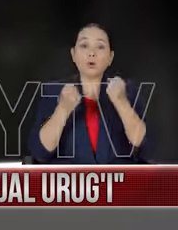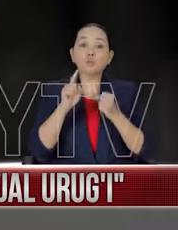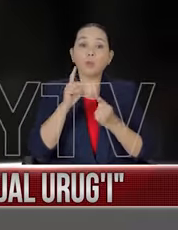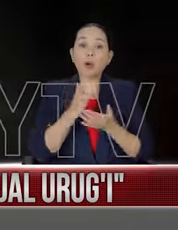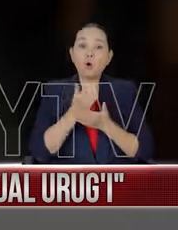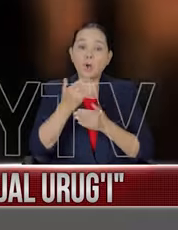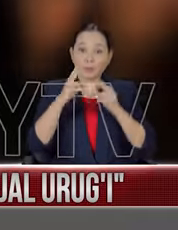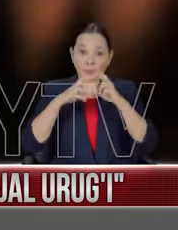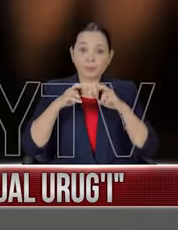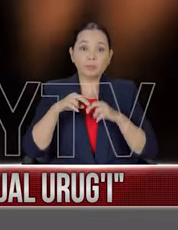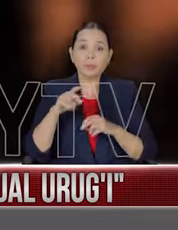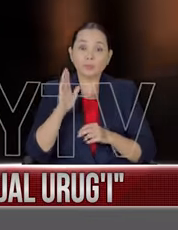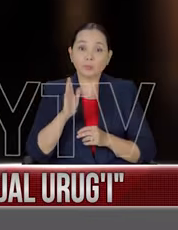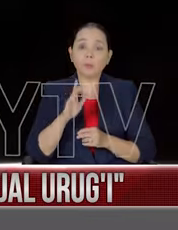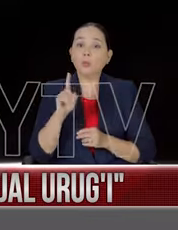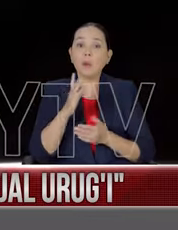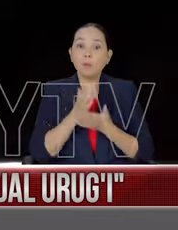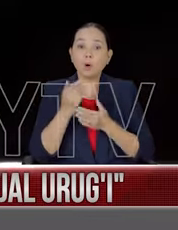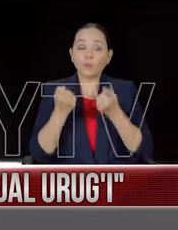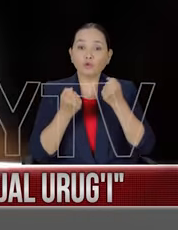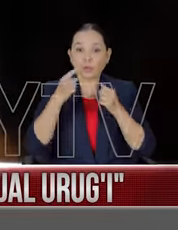Nima? Mashinada nima bor? Mashinada nima bor?